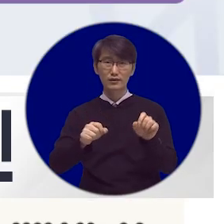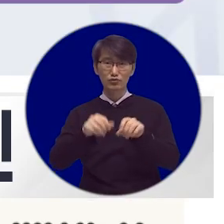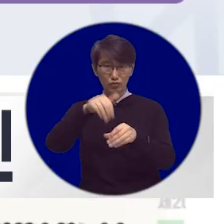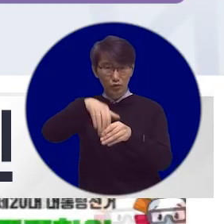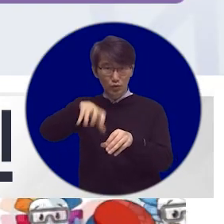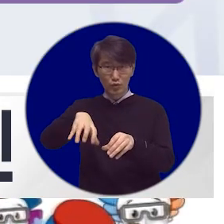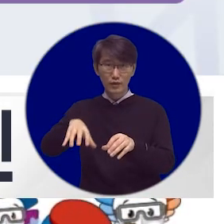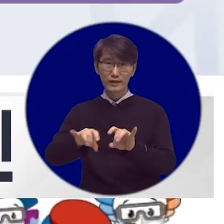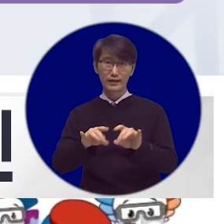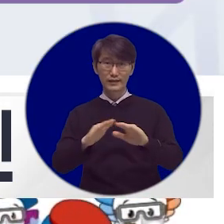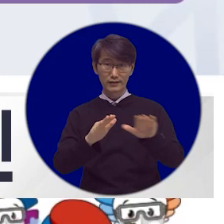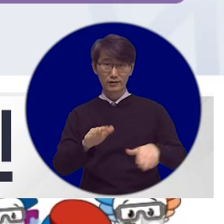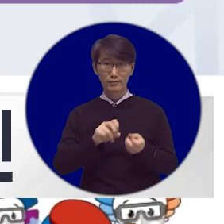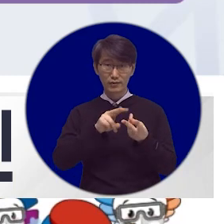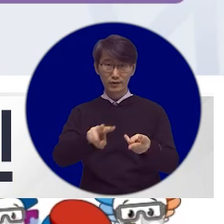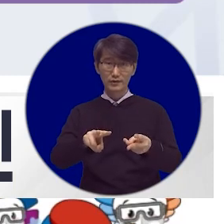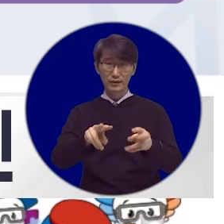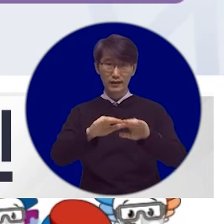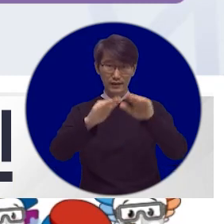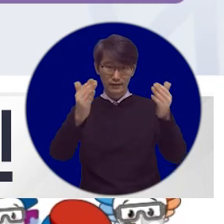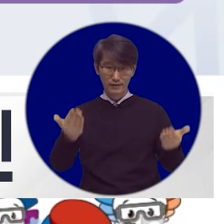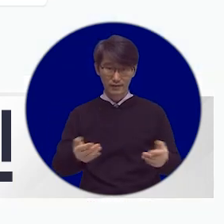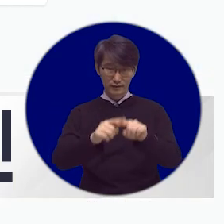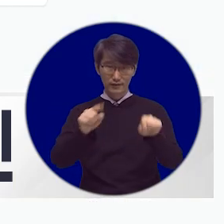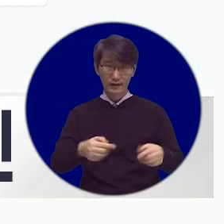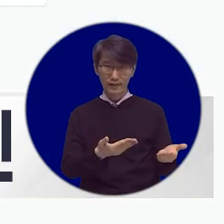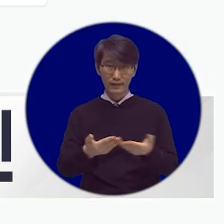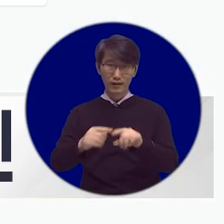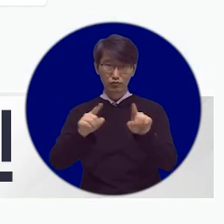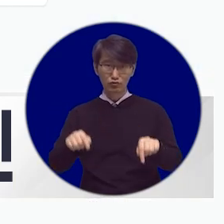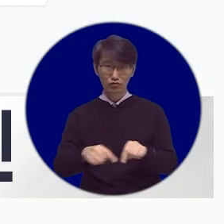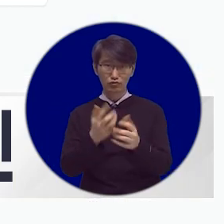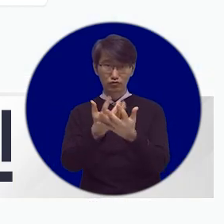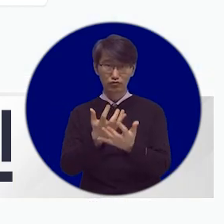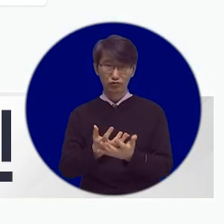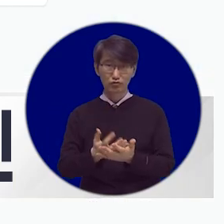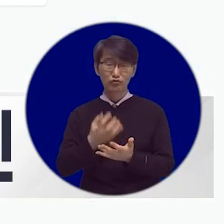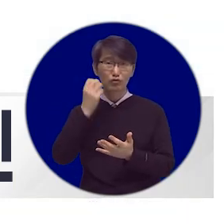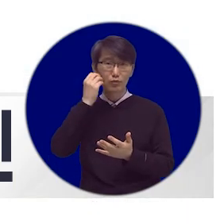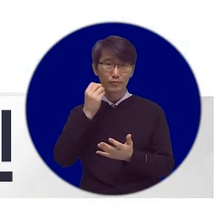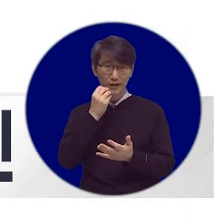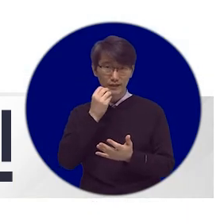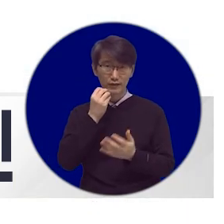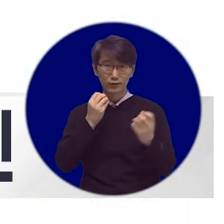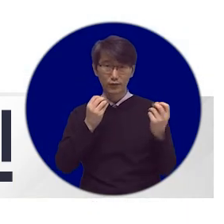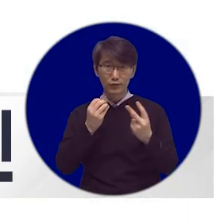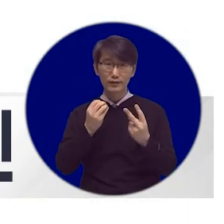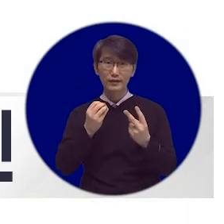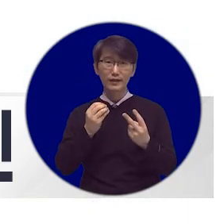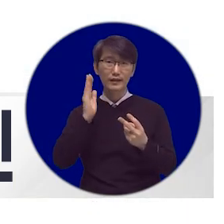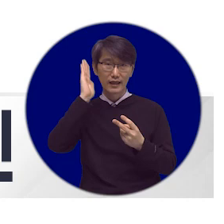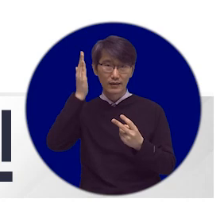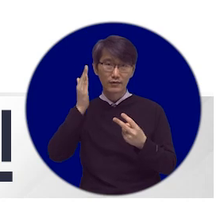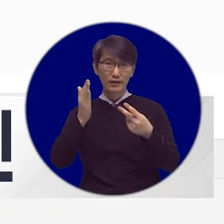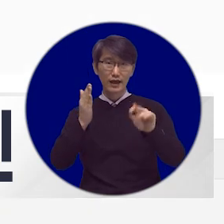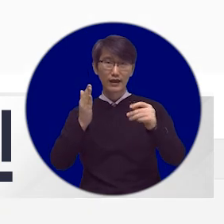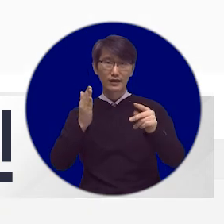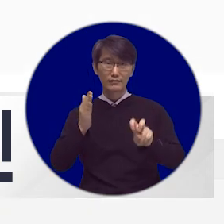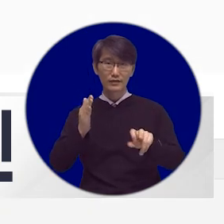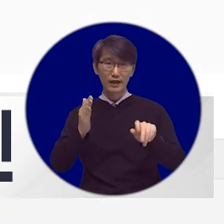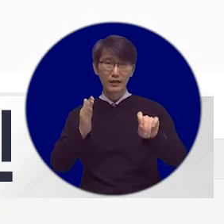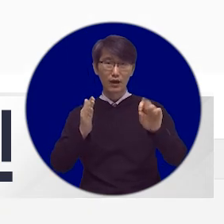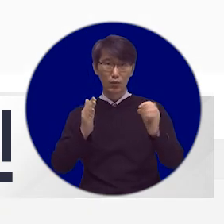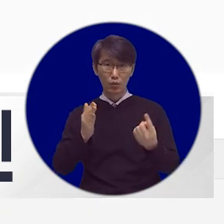투표소 위치는 각 가정에 발송된 투표 안내문을 확인하거나 중앙선거관리위원회 홈페이지 또는 네이버나 다음 카카오